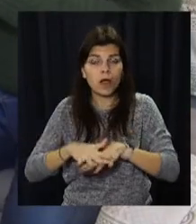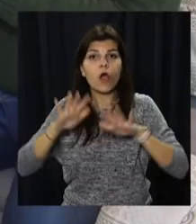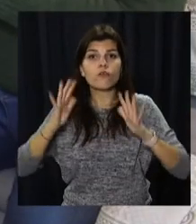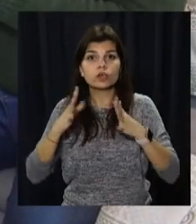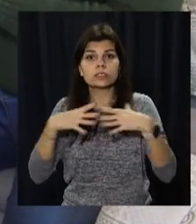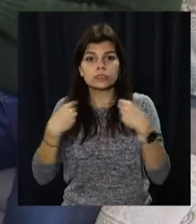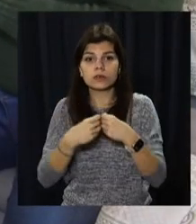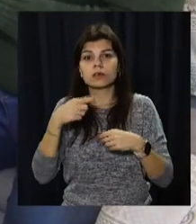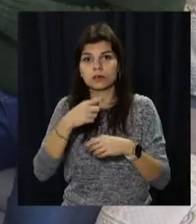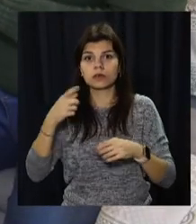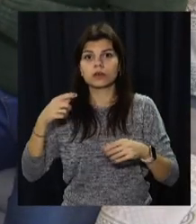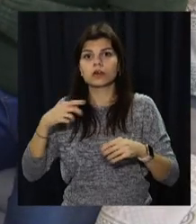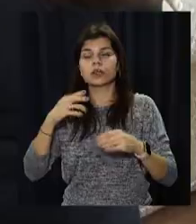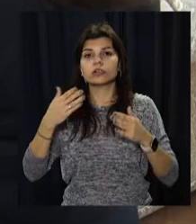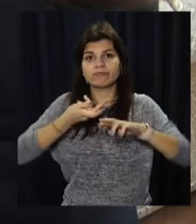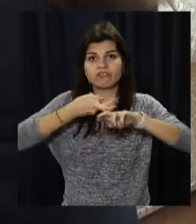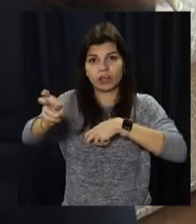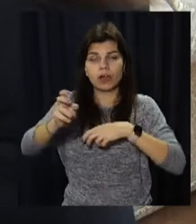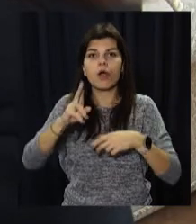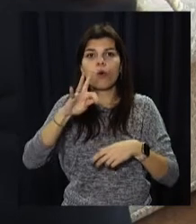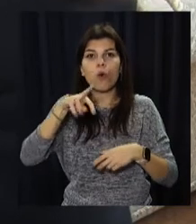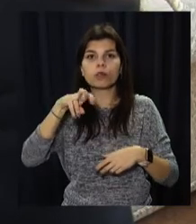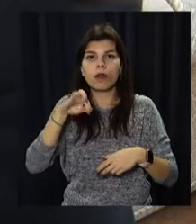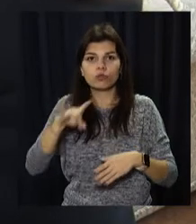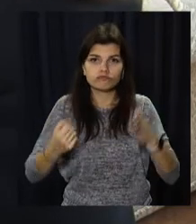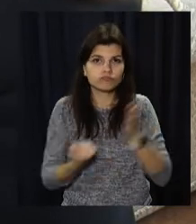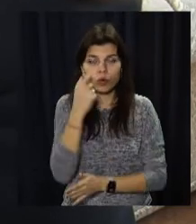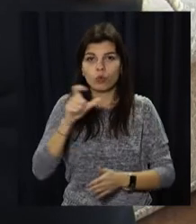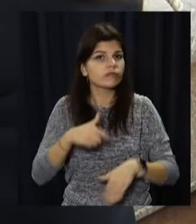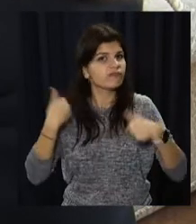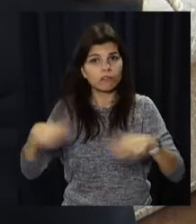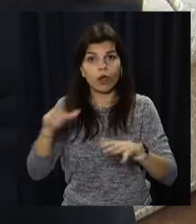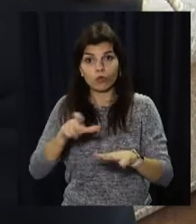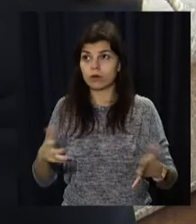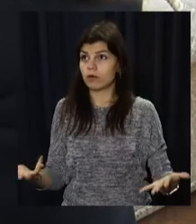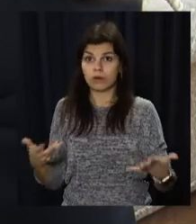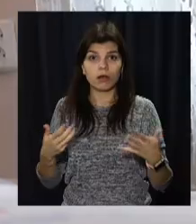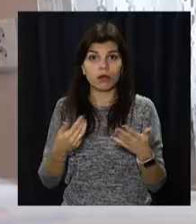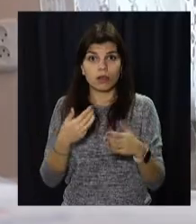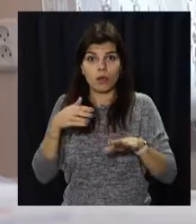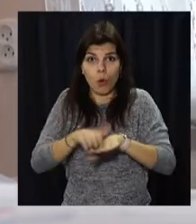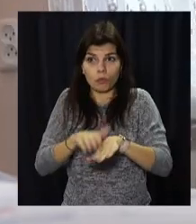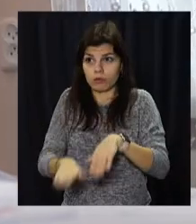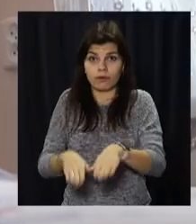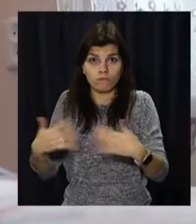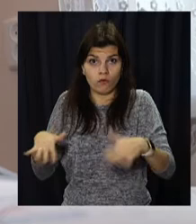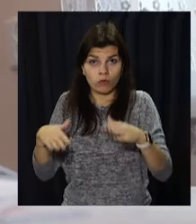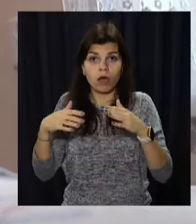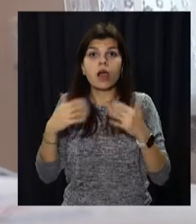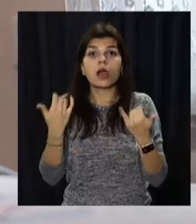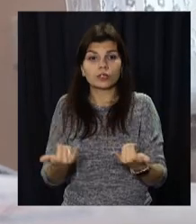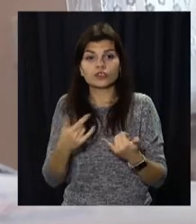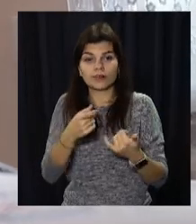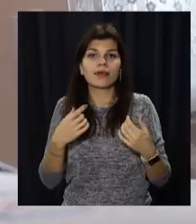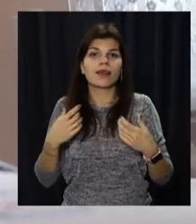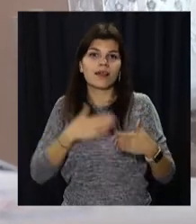сім'ю Силоміць виставили із житла колектори. Люди опинилися просто неба в одних капцях. Сьогодні Аділові